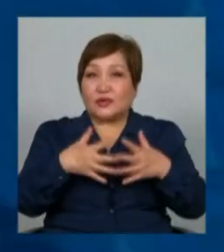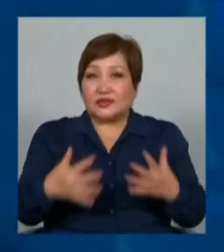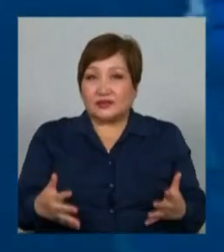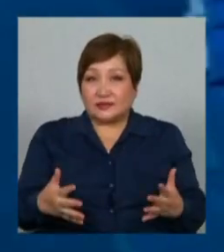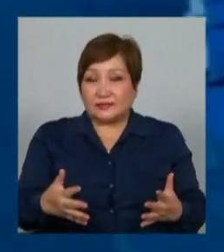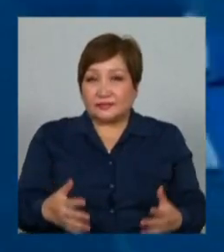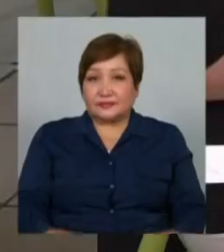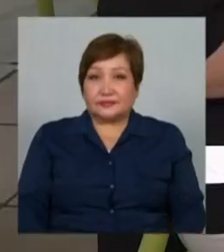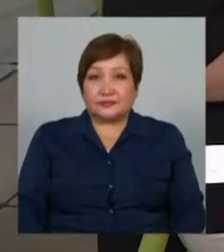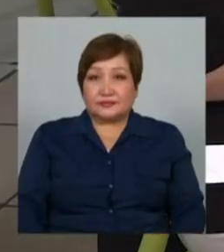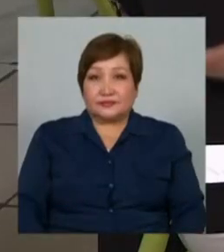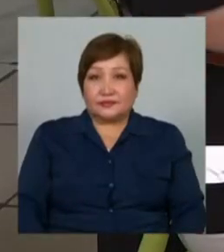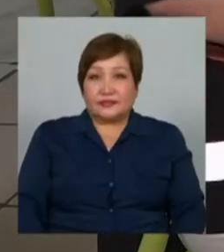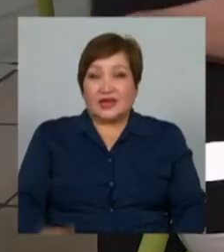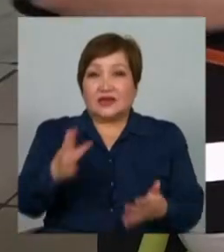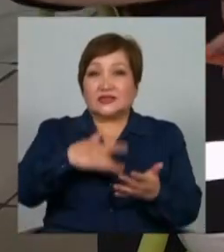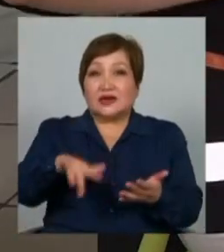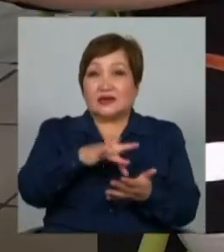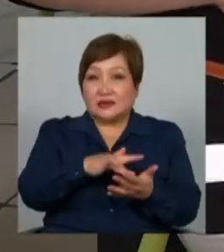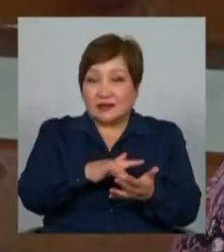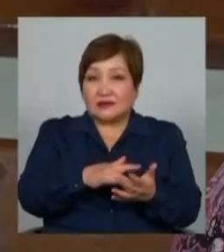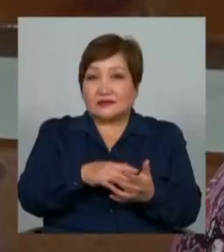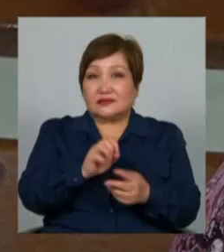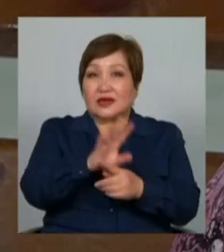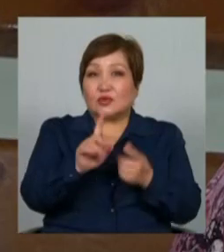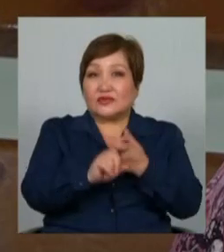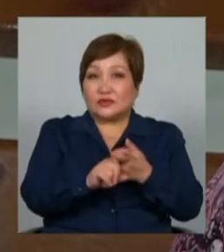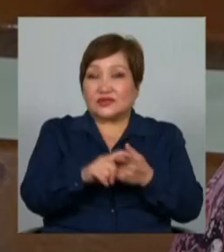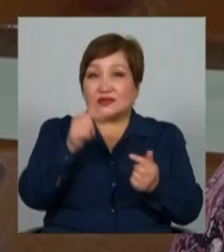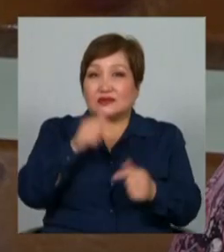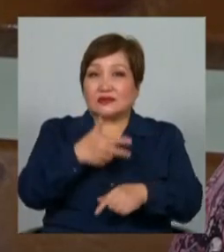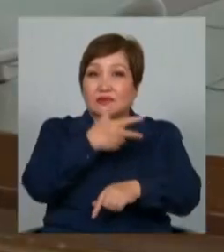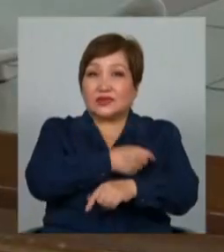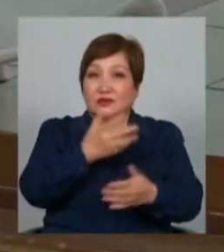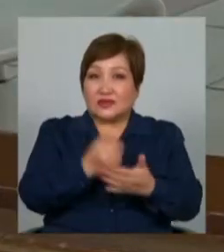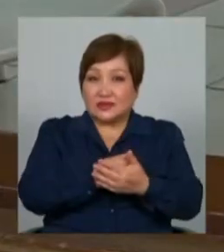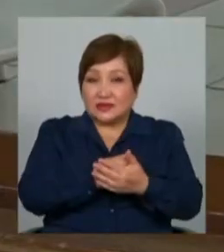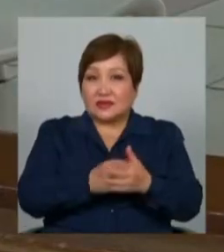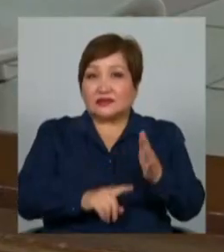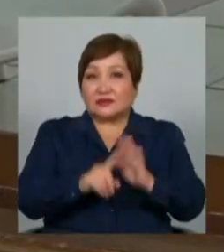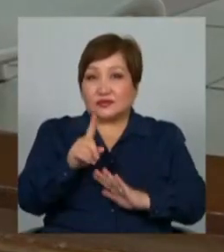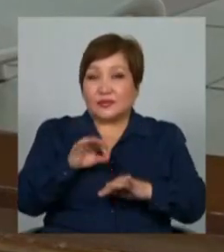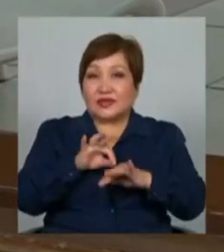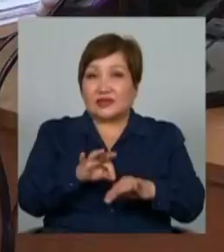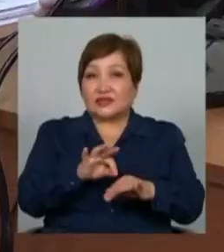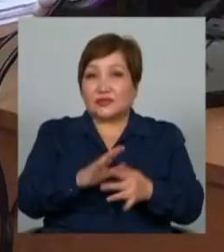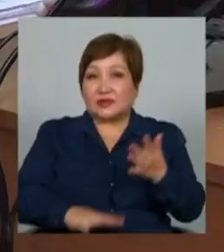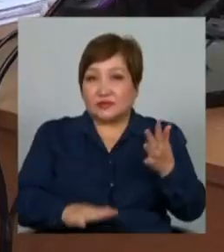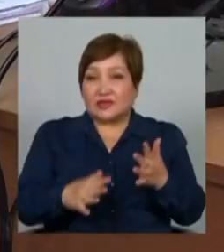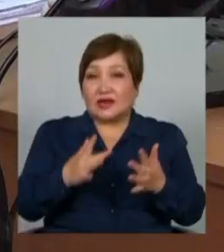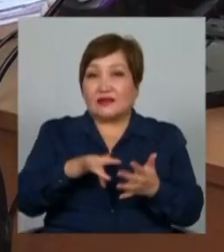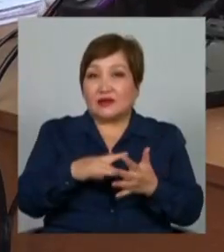тарқатады. Шахарда коронавирусқа қарсы екпен алғандарды ревакцинациялау науқаны жүруде. Қалалық қоғамдық